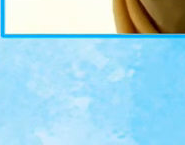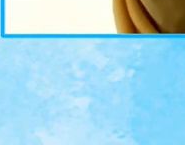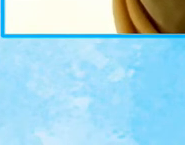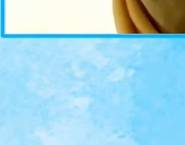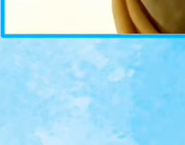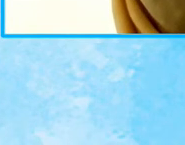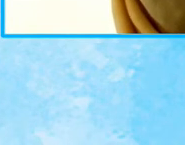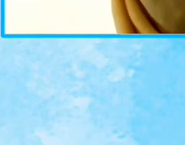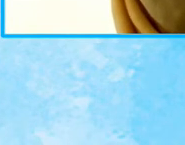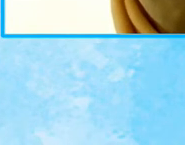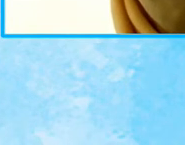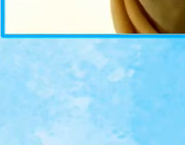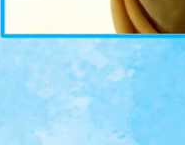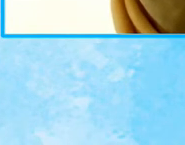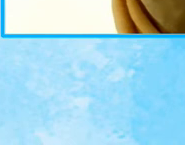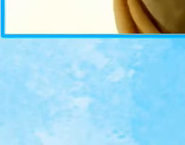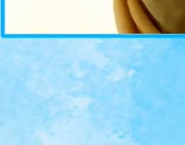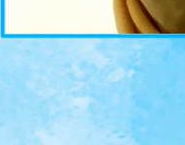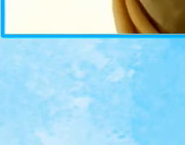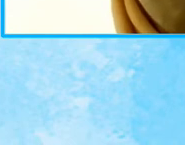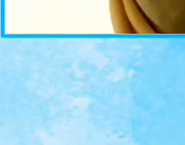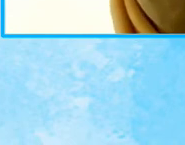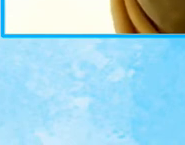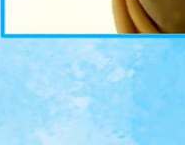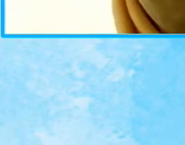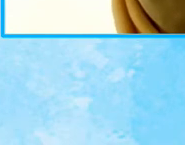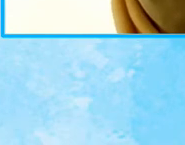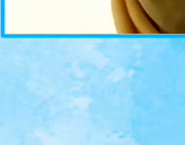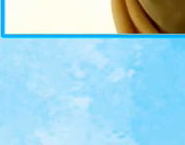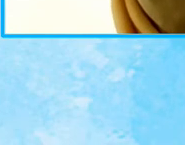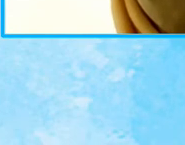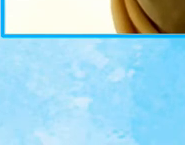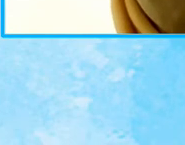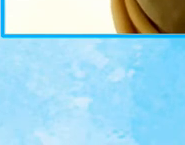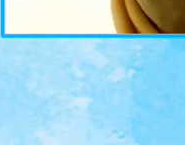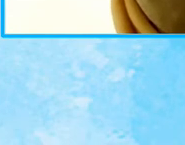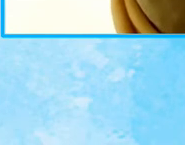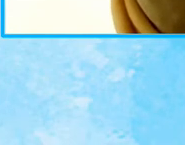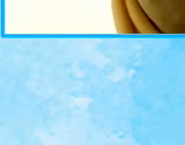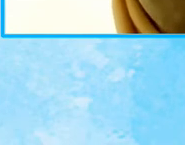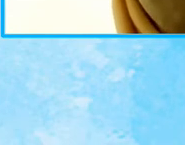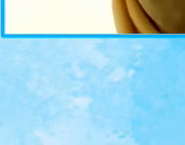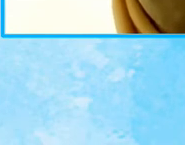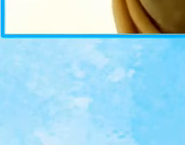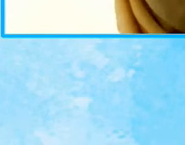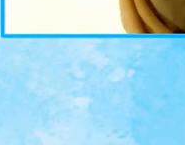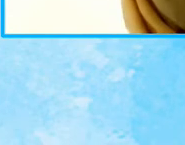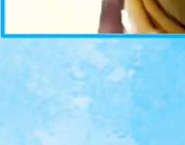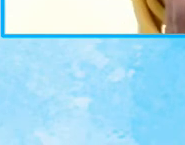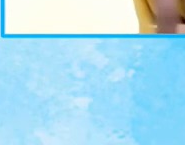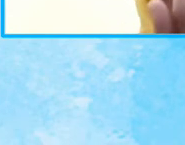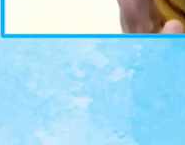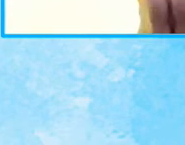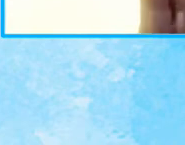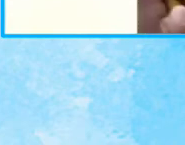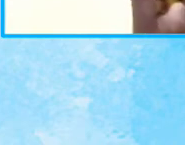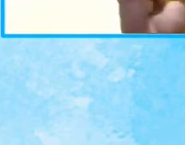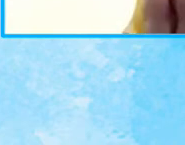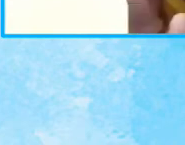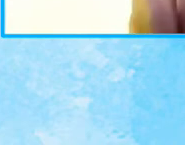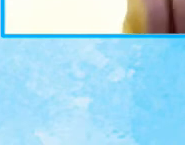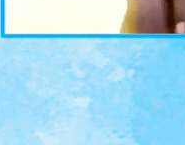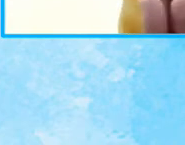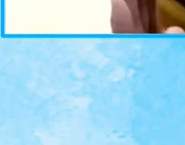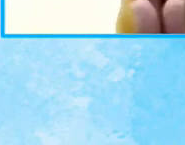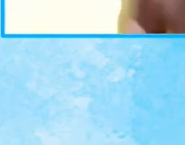well. Terima kasih. Terima kasih Pak Sewon. Ini harus lebih banyak lagi yang